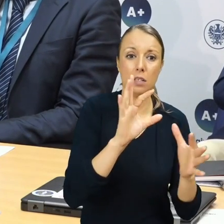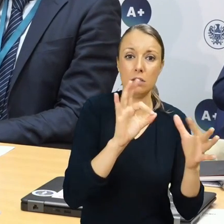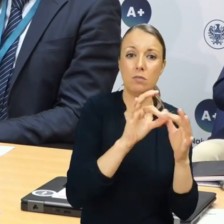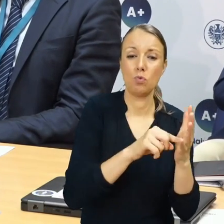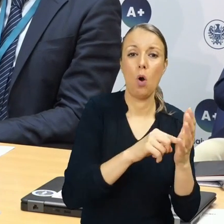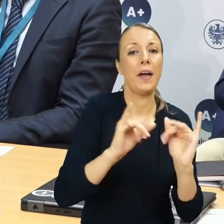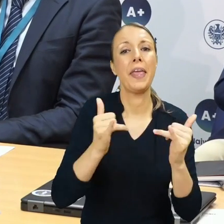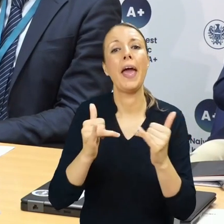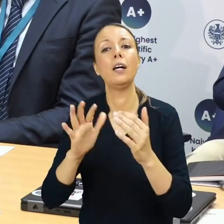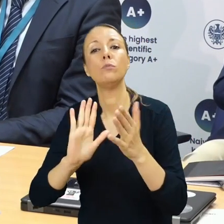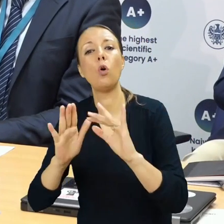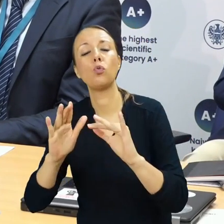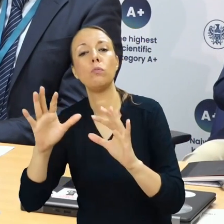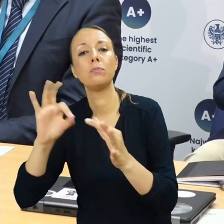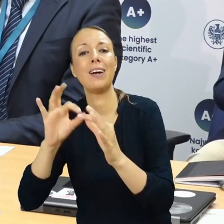publiczną.